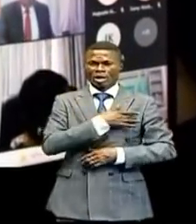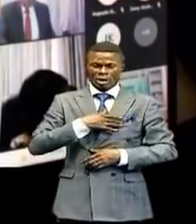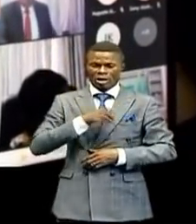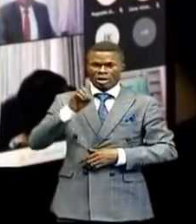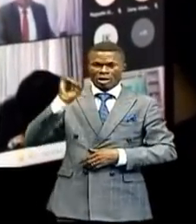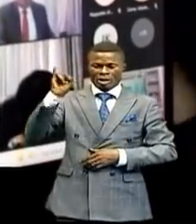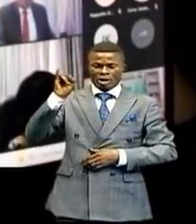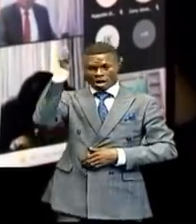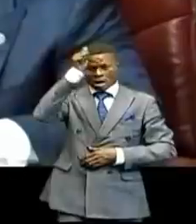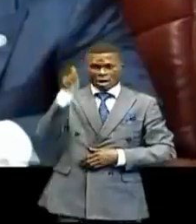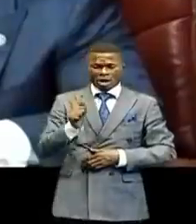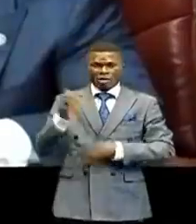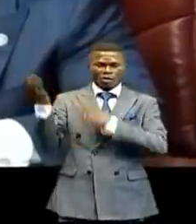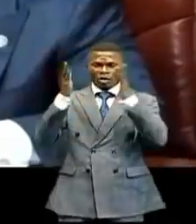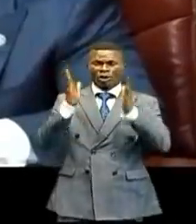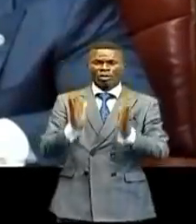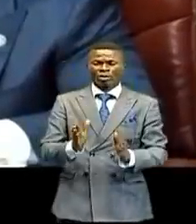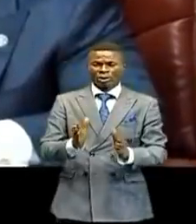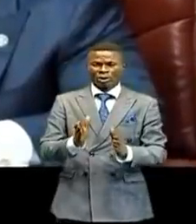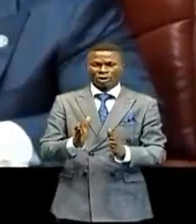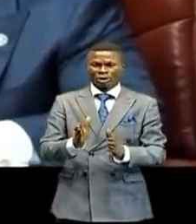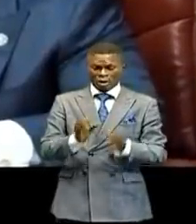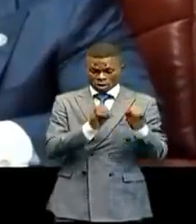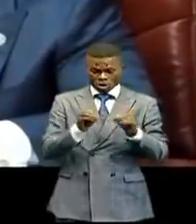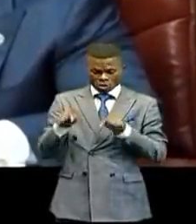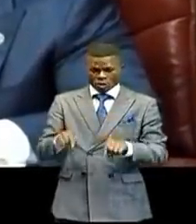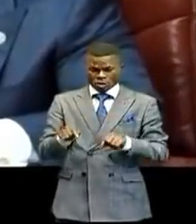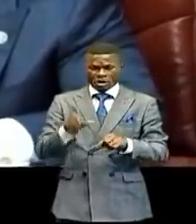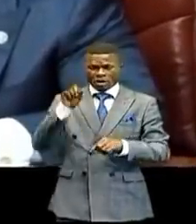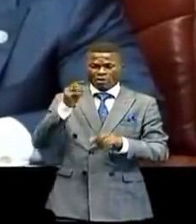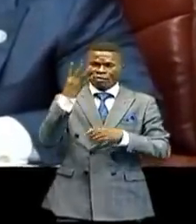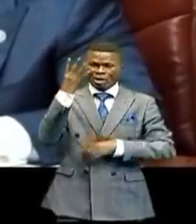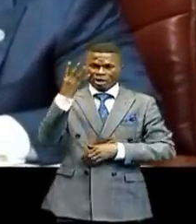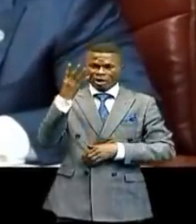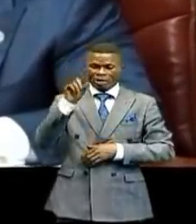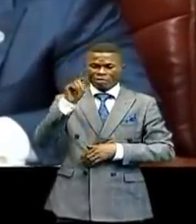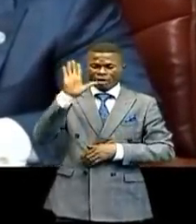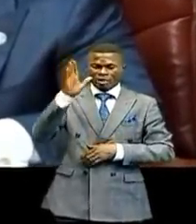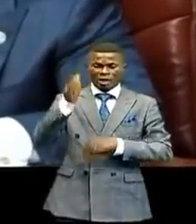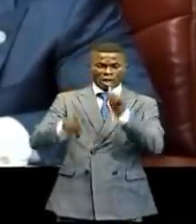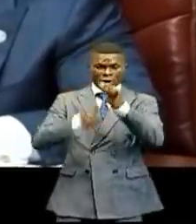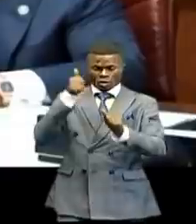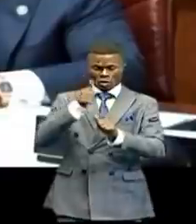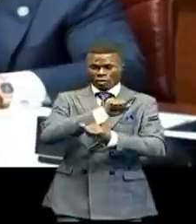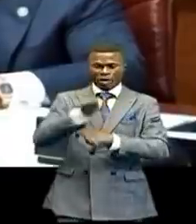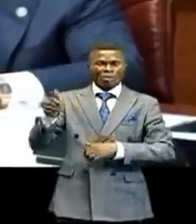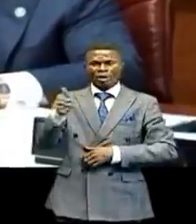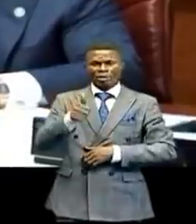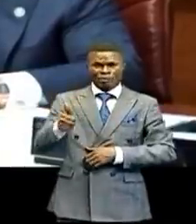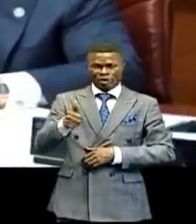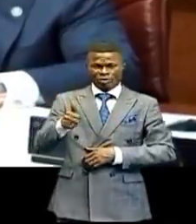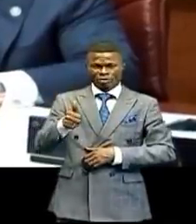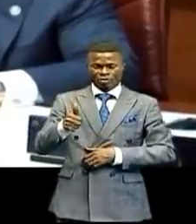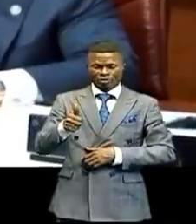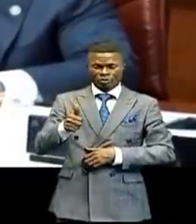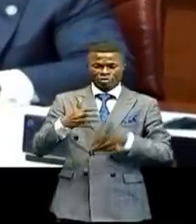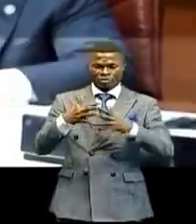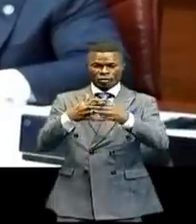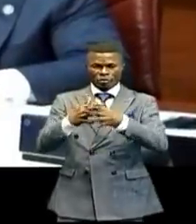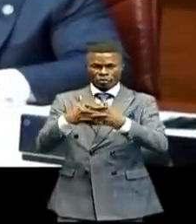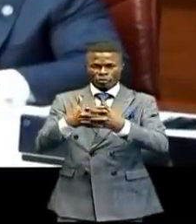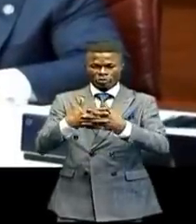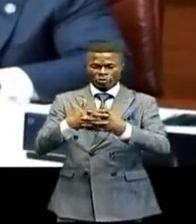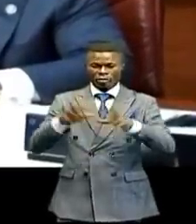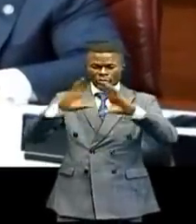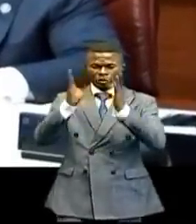DRC Africa Business Forum, qui sera organisé ces 24 et ces 25 novembre 2021, en partenariat avec